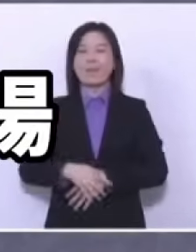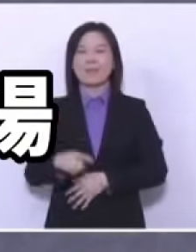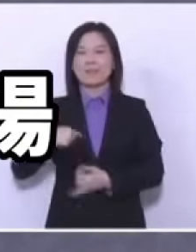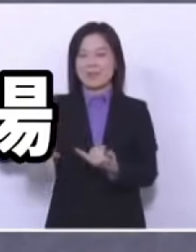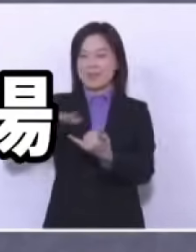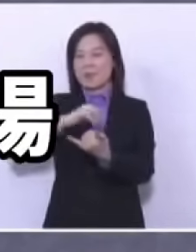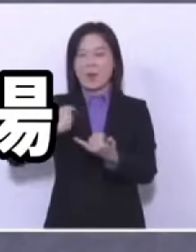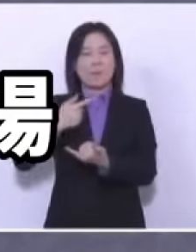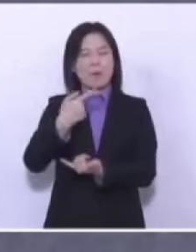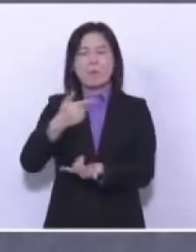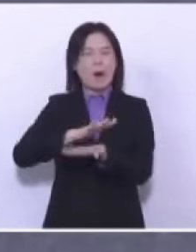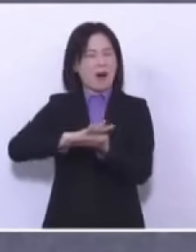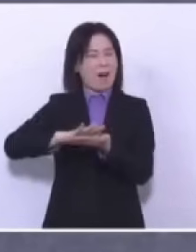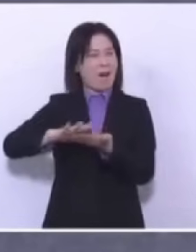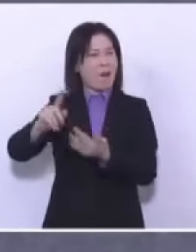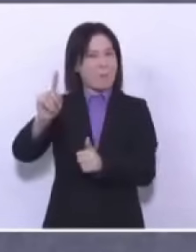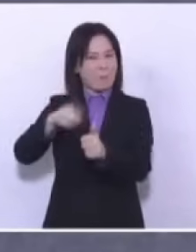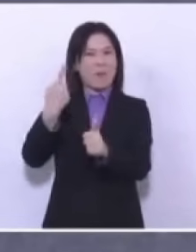最干净的市场。